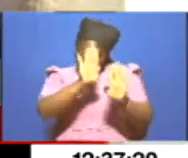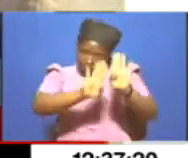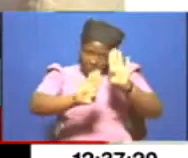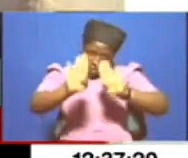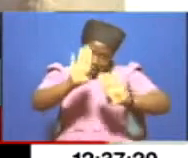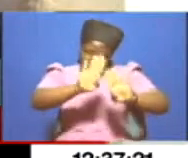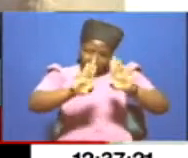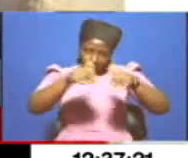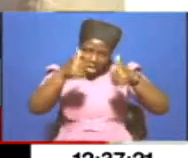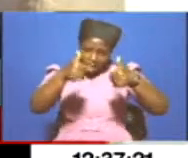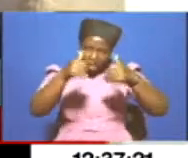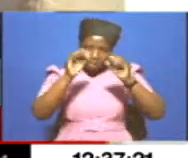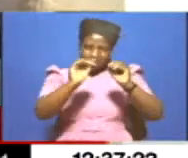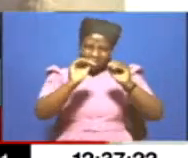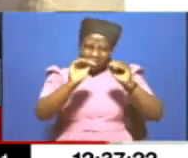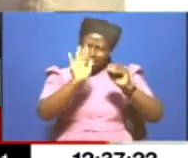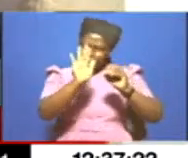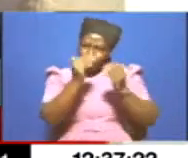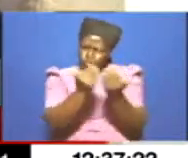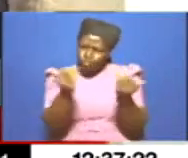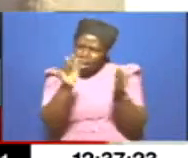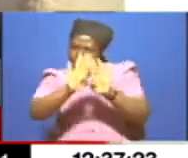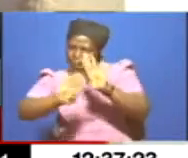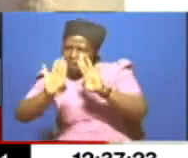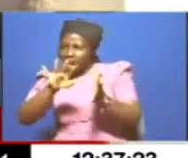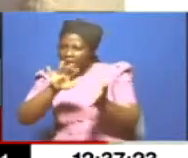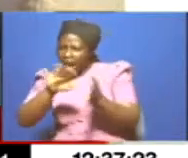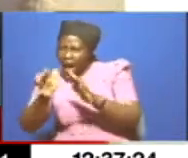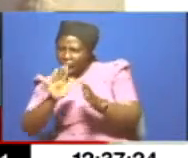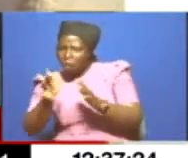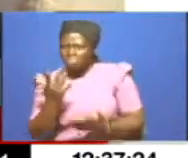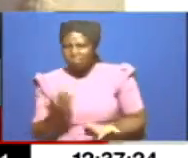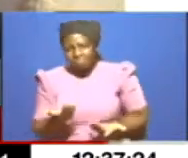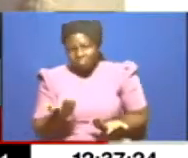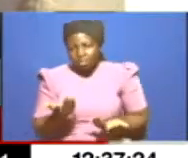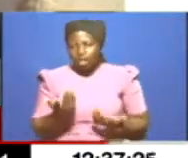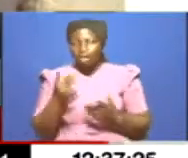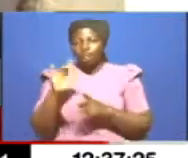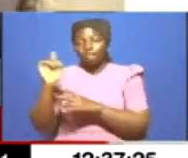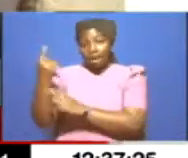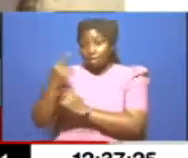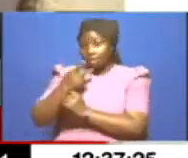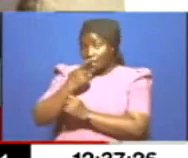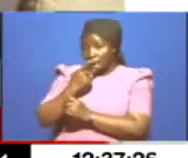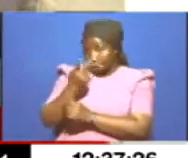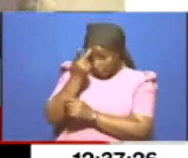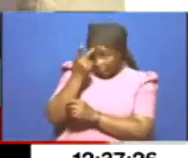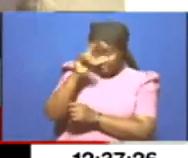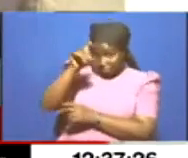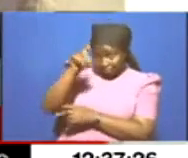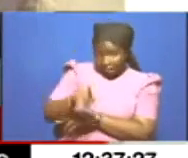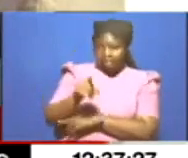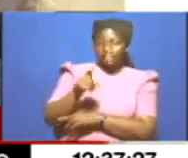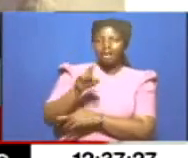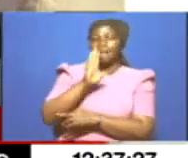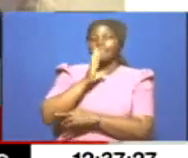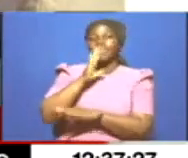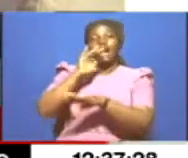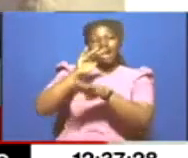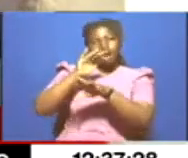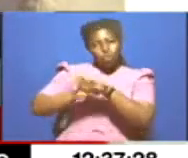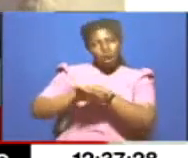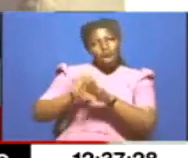je, watoto wako watakuwa namna gani? Kwa hivyo ni lazima mzazi kwanza wewe uwe kama kielelezo kwanza.